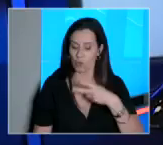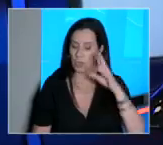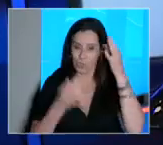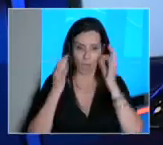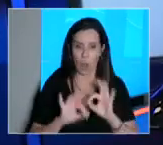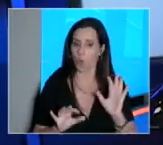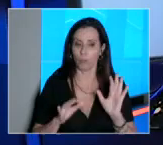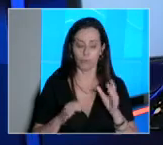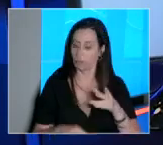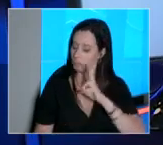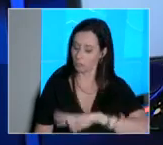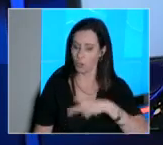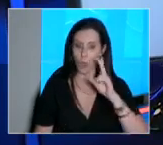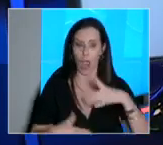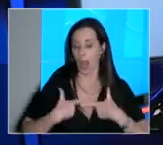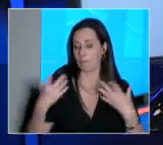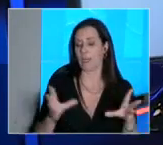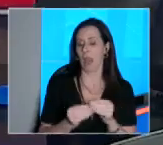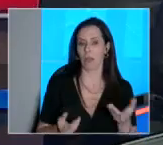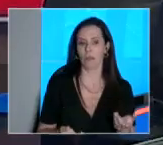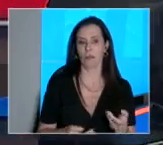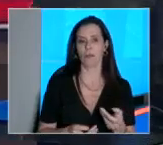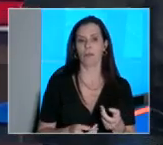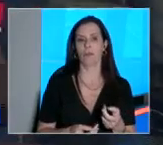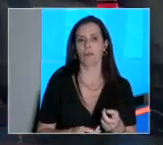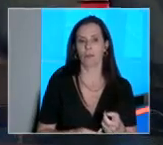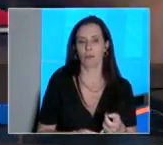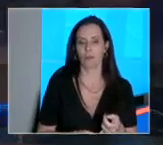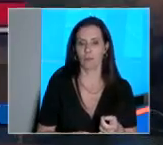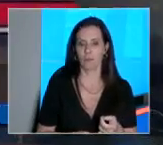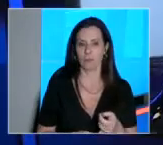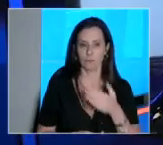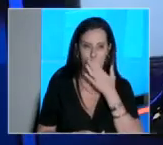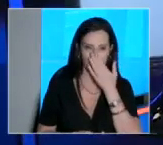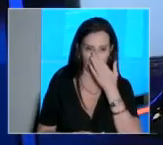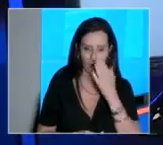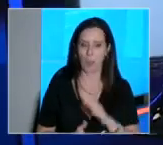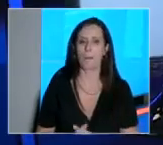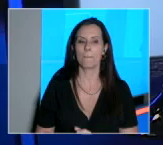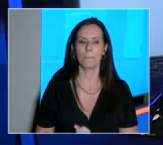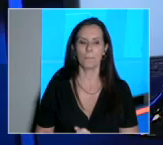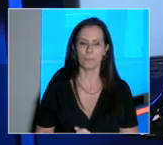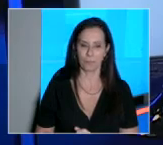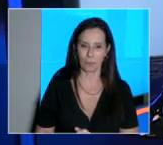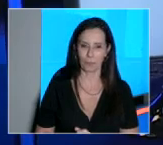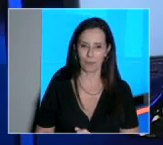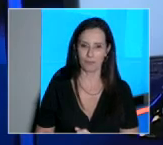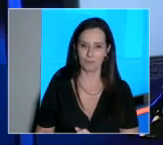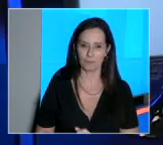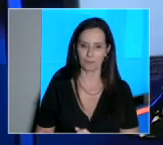חיים משותפים. מתל אביב אין ערבים. בדיוק, אתה חי ביחד. ובקושי יש חרדים. מה אתם מרימים? אל תעשו את זה. סתם.